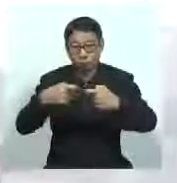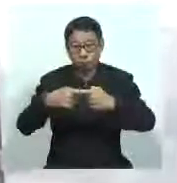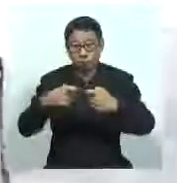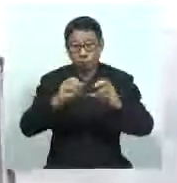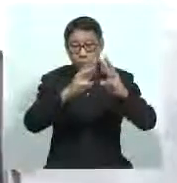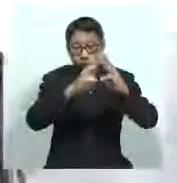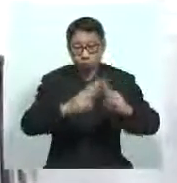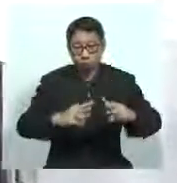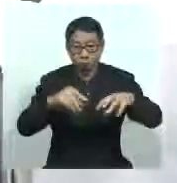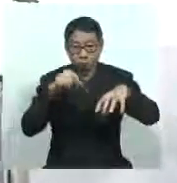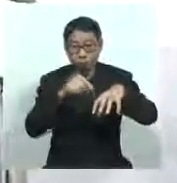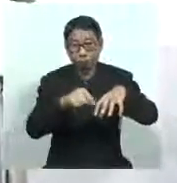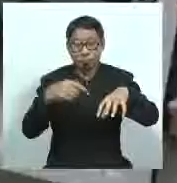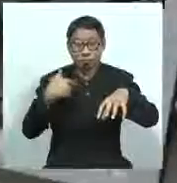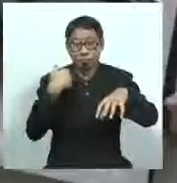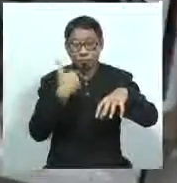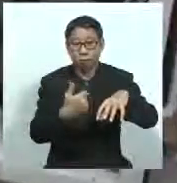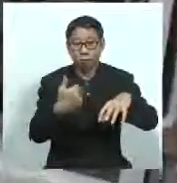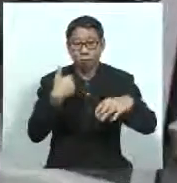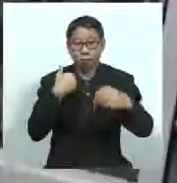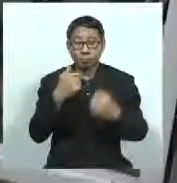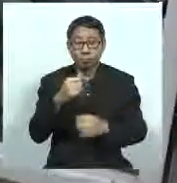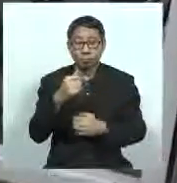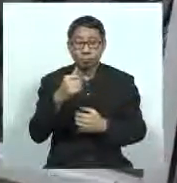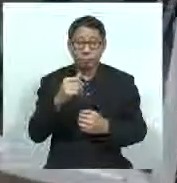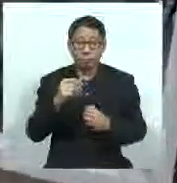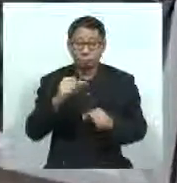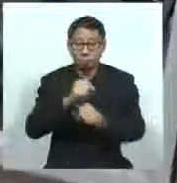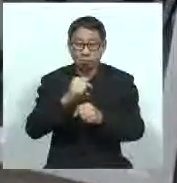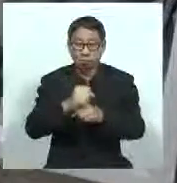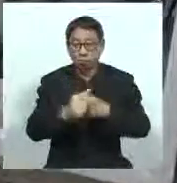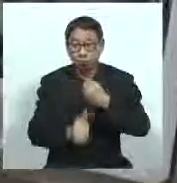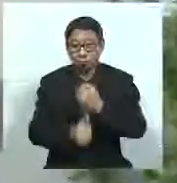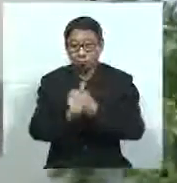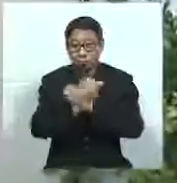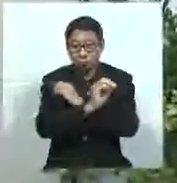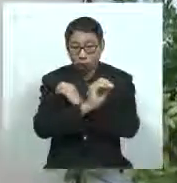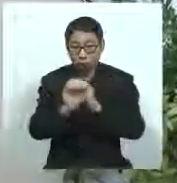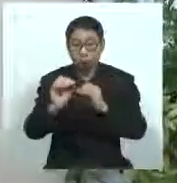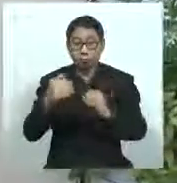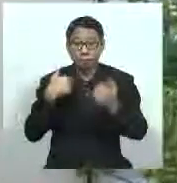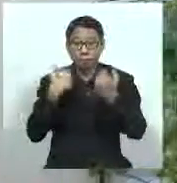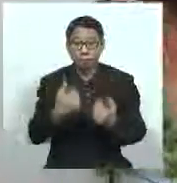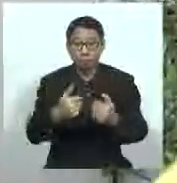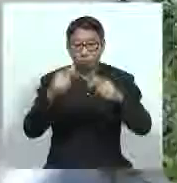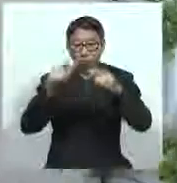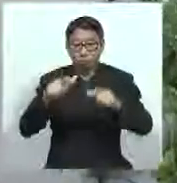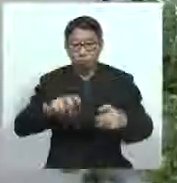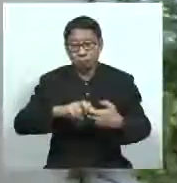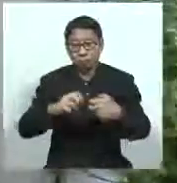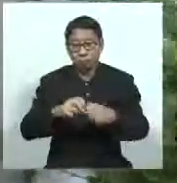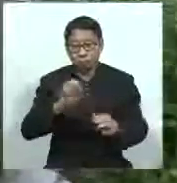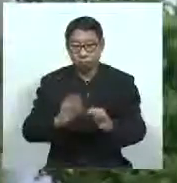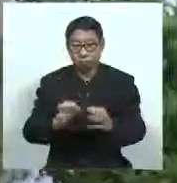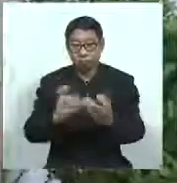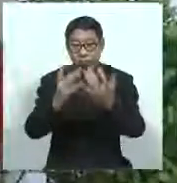อรุณราชวรารามราชวรมหาวิหารเพื่อเสริมสร้างความปลอดภัยแล้วก็ลดความเสี่ยงที่อาจจะก่อให้เกิดอัคคี